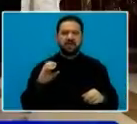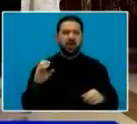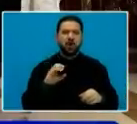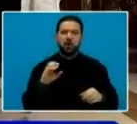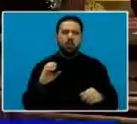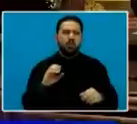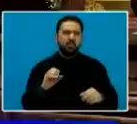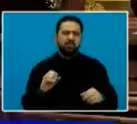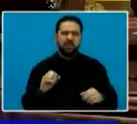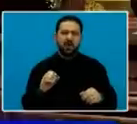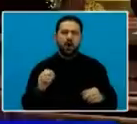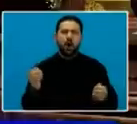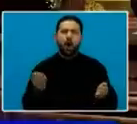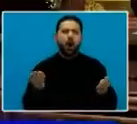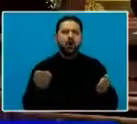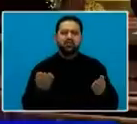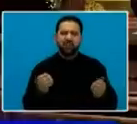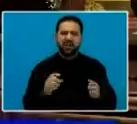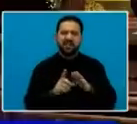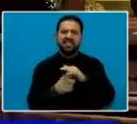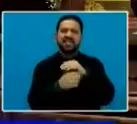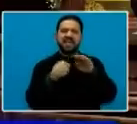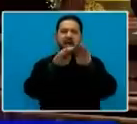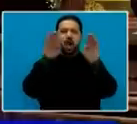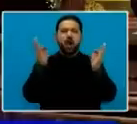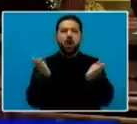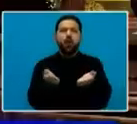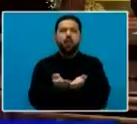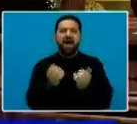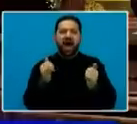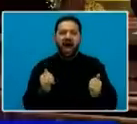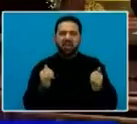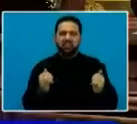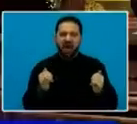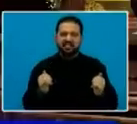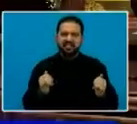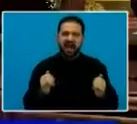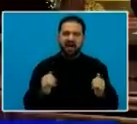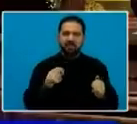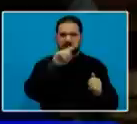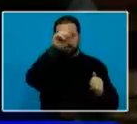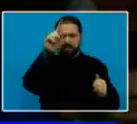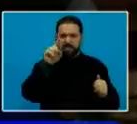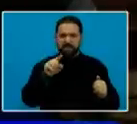social sau și nu numai militantismul și poate chiar prozelitism, așa cum este el.